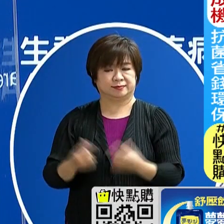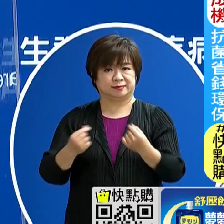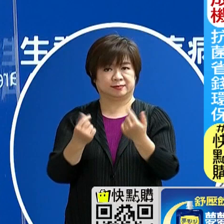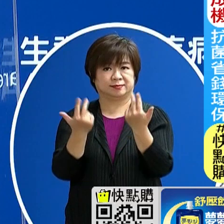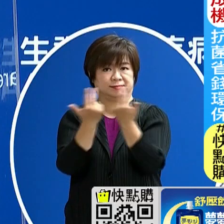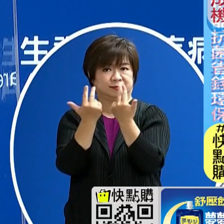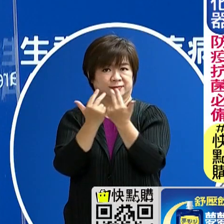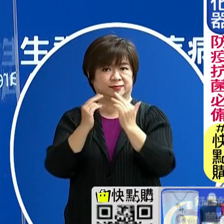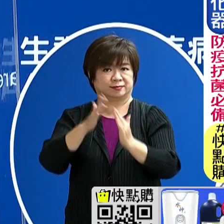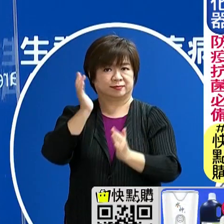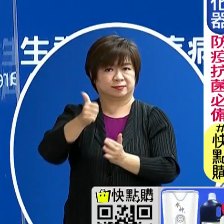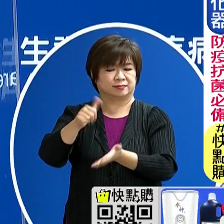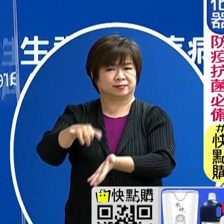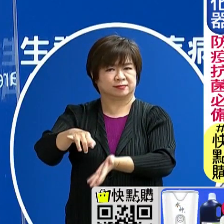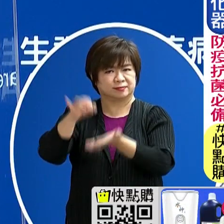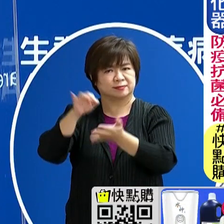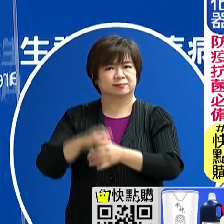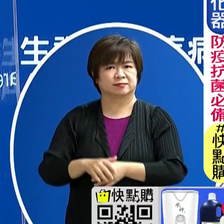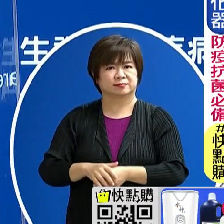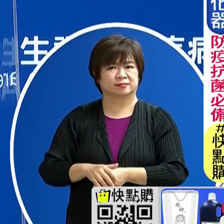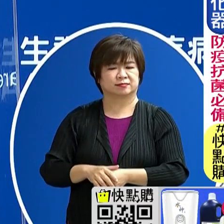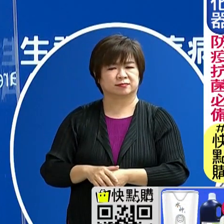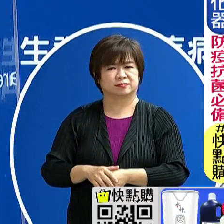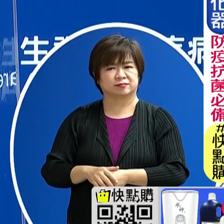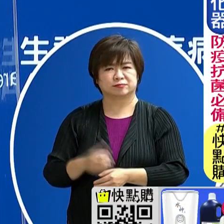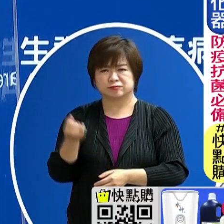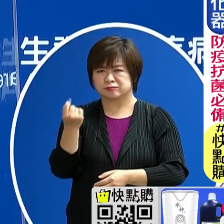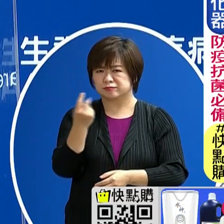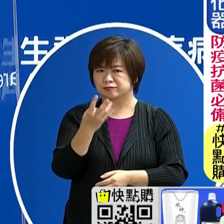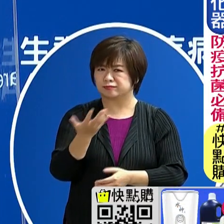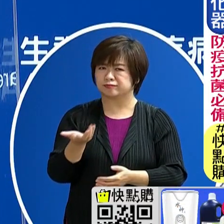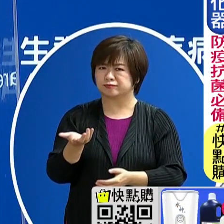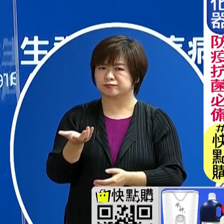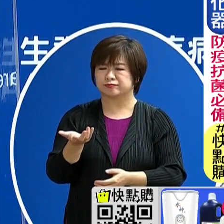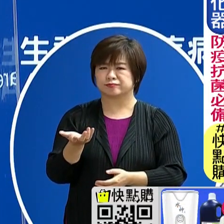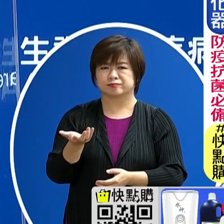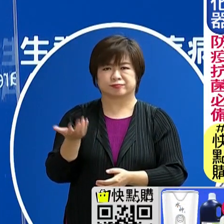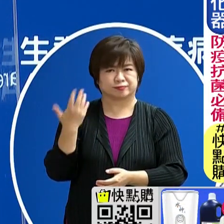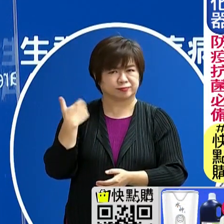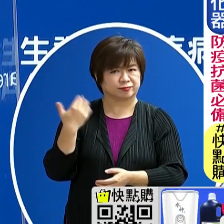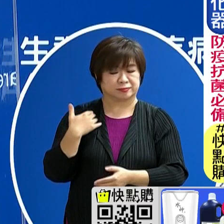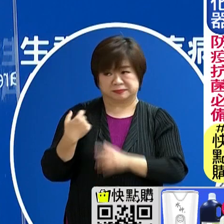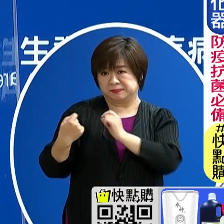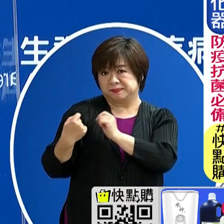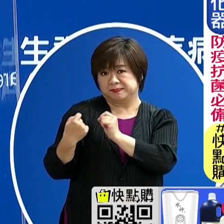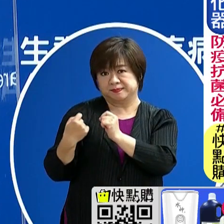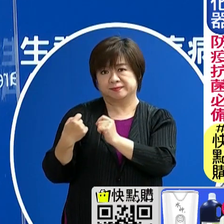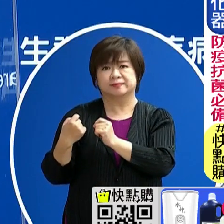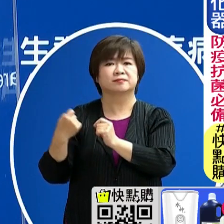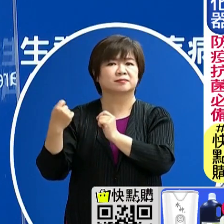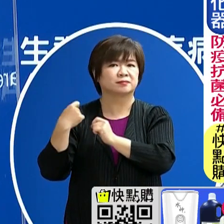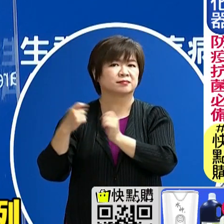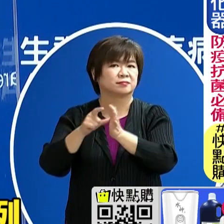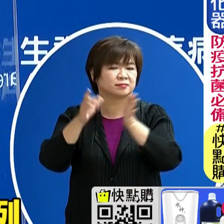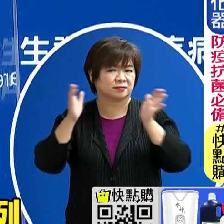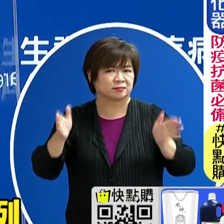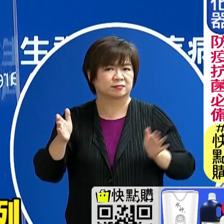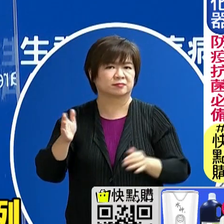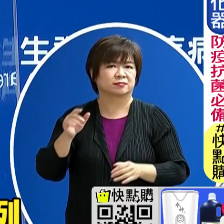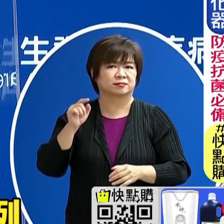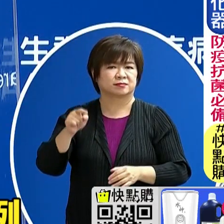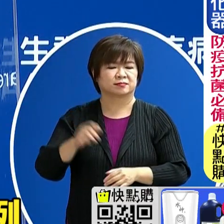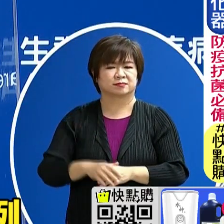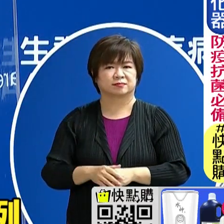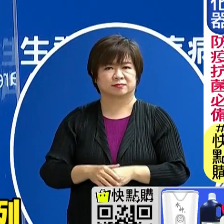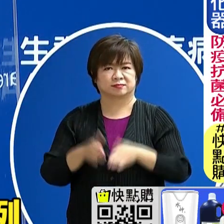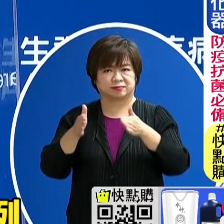市长大概提出来比较多的问题。但我觉得最早在最近的哈这段时间，那时候他们就表